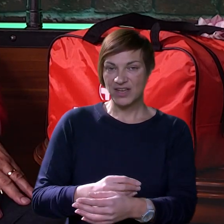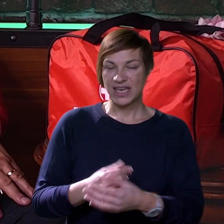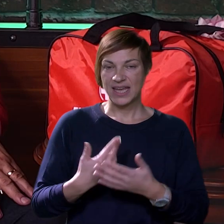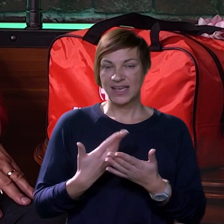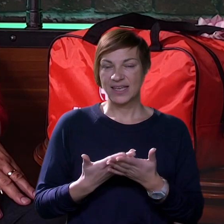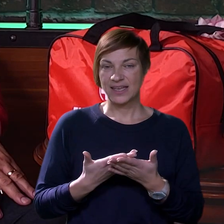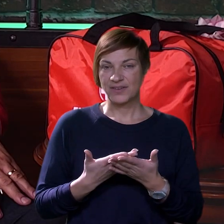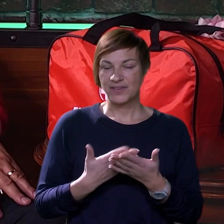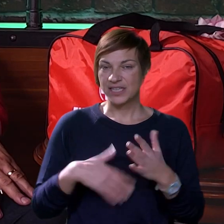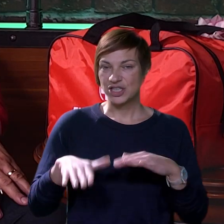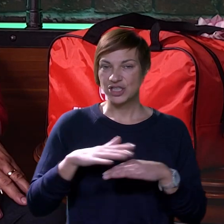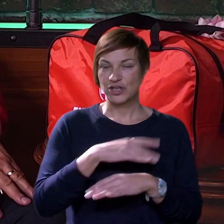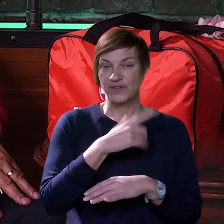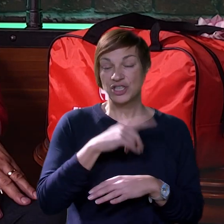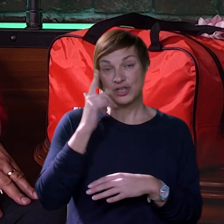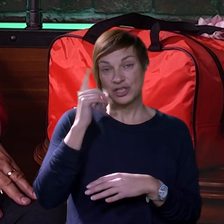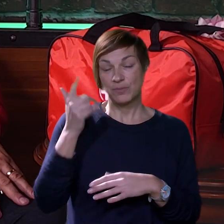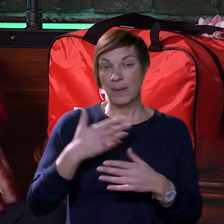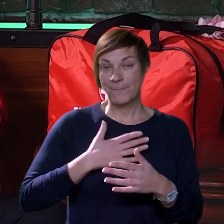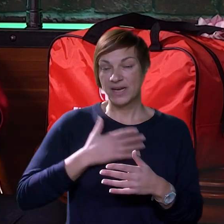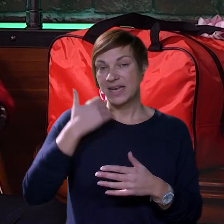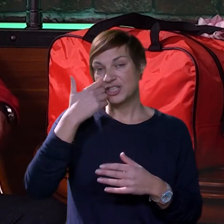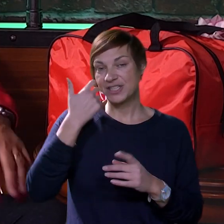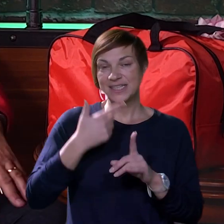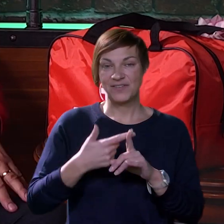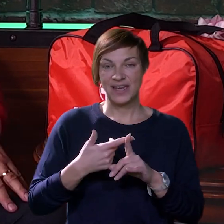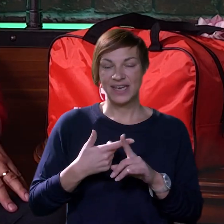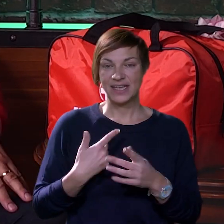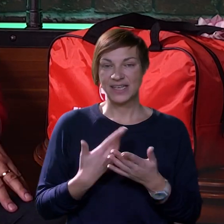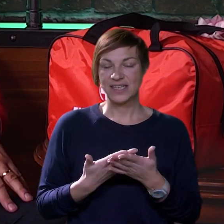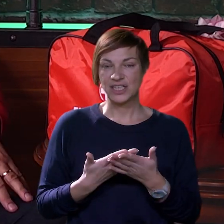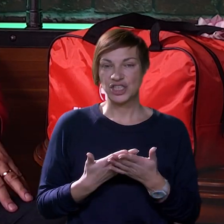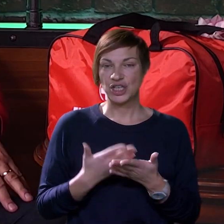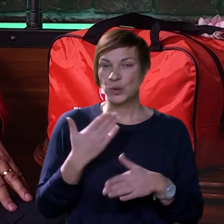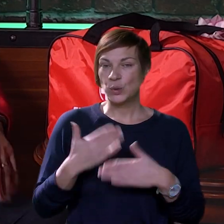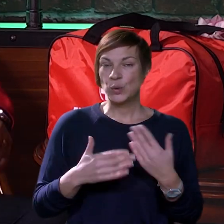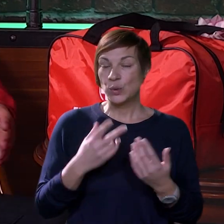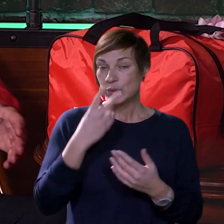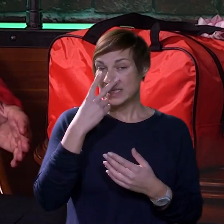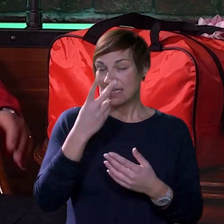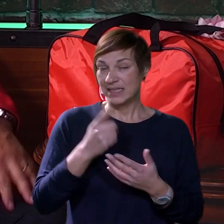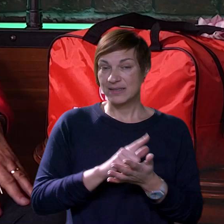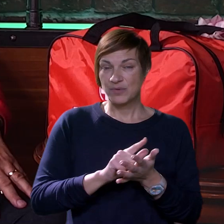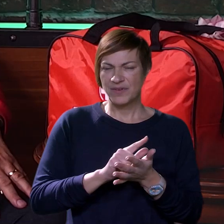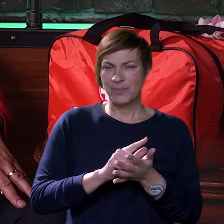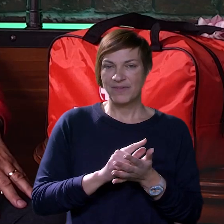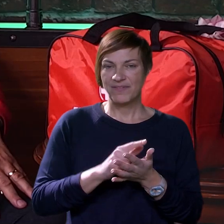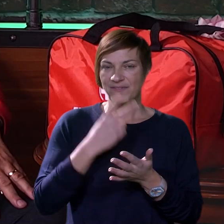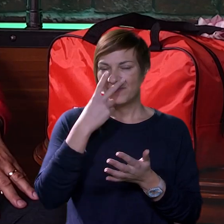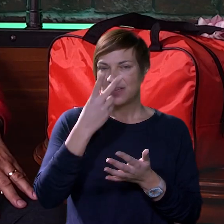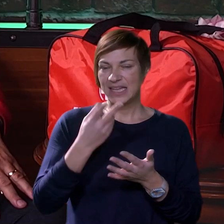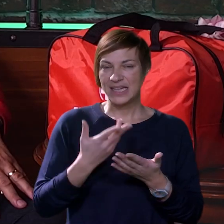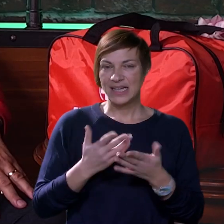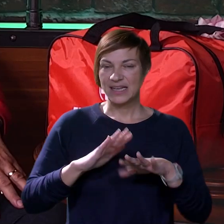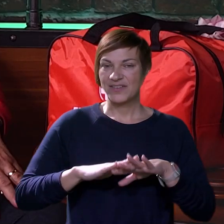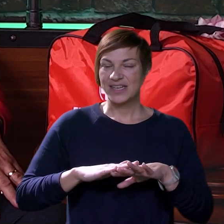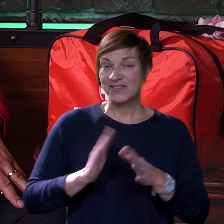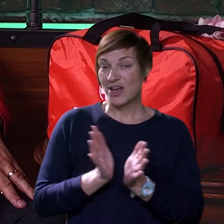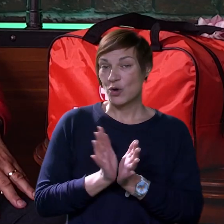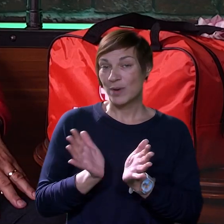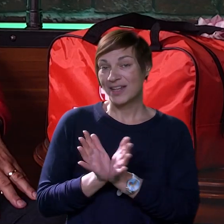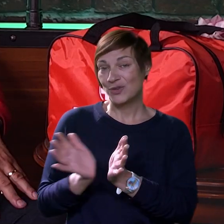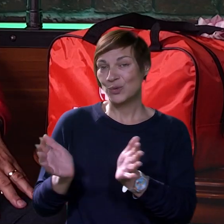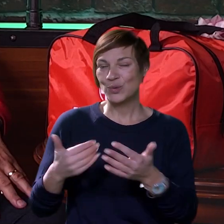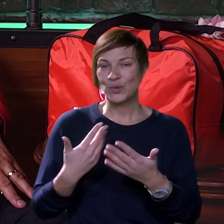krvi, da što više ljudi prepozna taj naš Crveni križ, iako smo eto vidljivi na